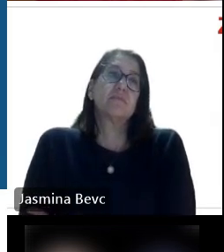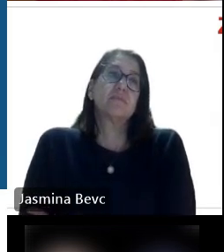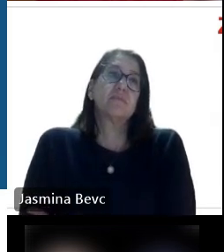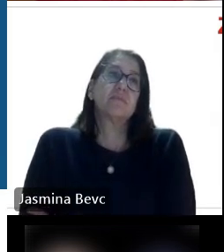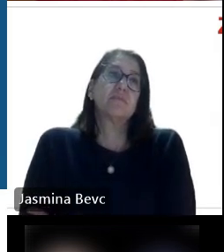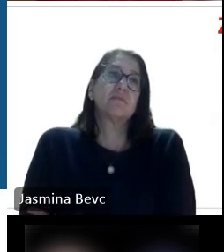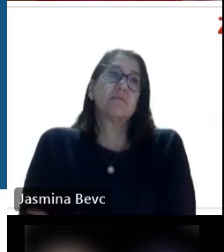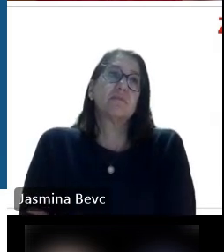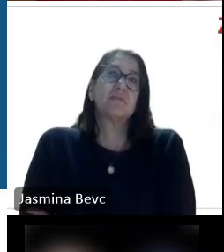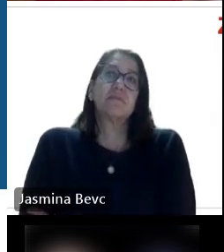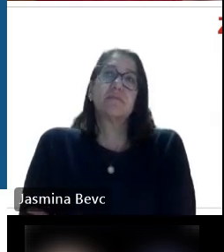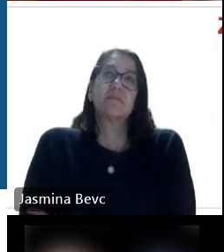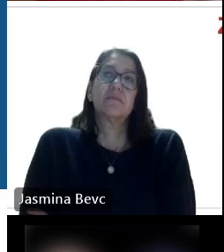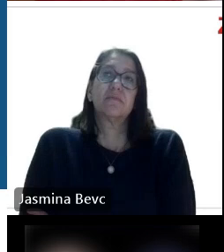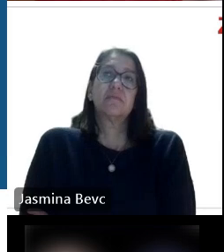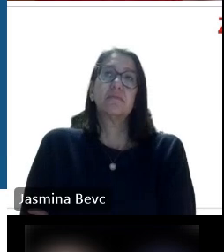ampak